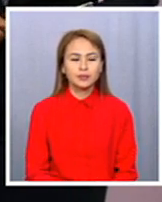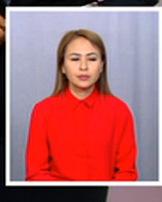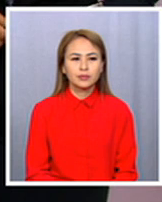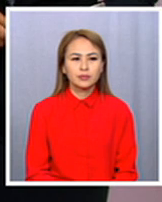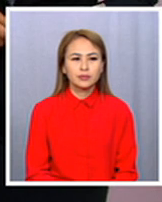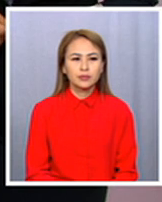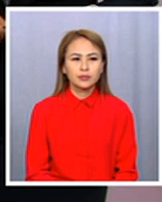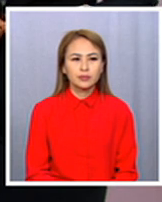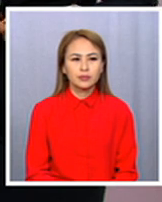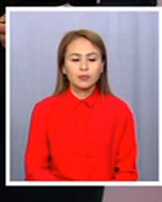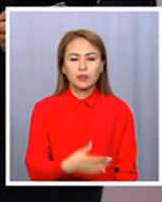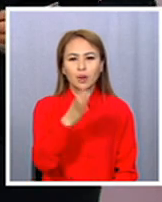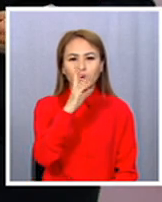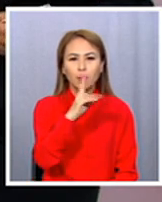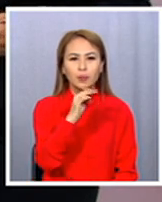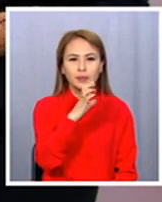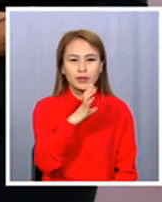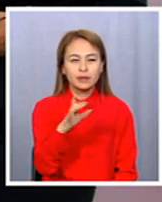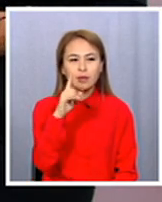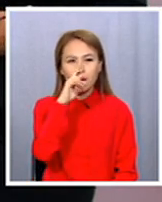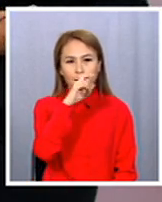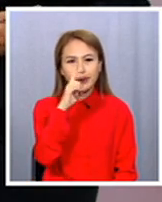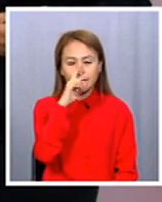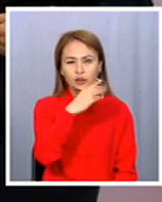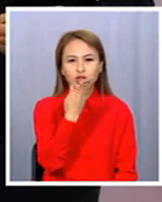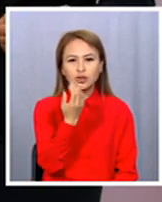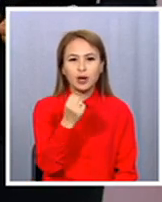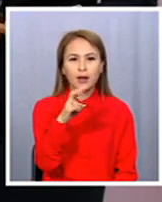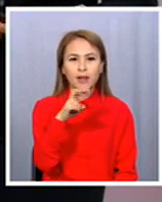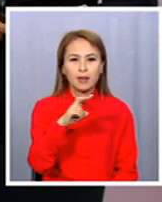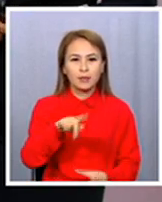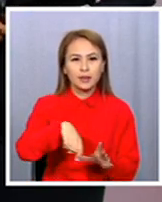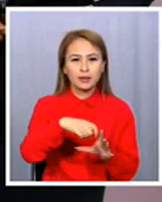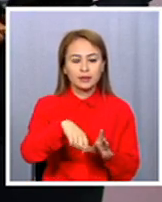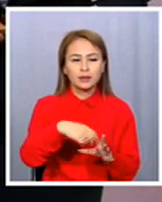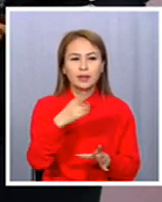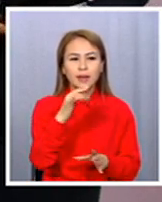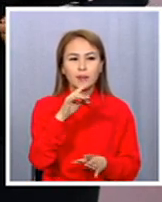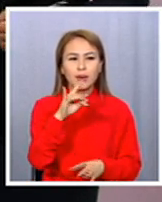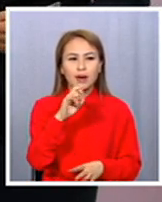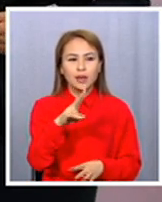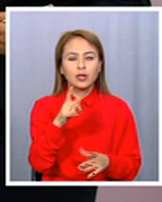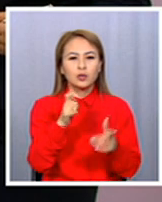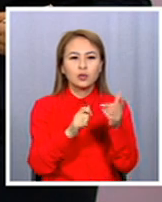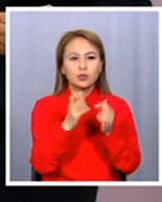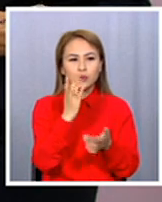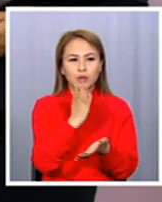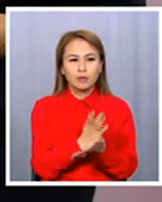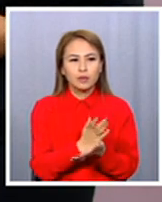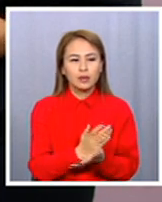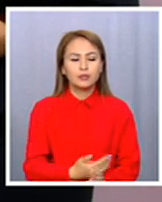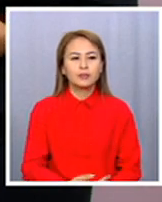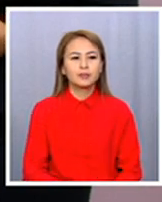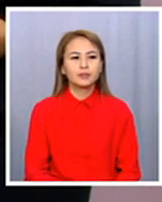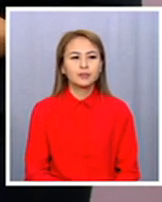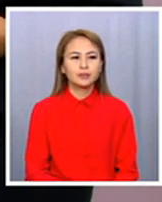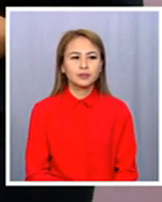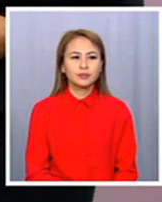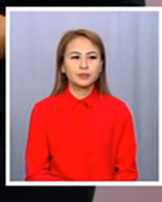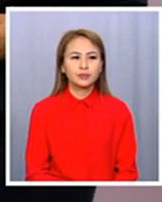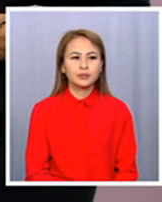Я, қымыз, айран, шалап, қымыран деп аталатын сусындар болады екен.